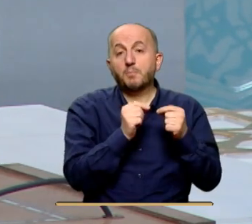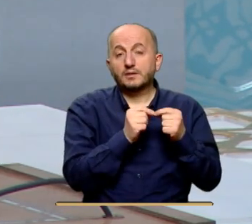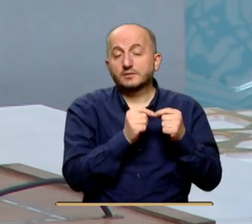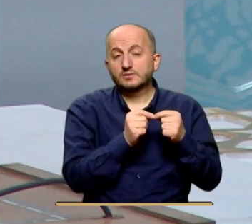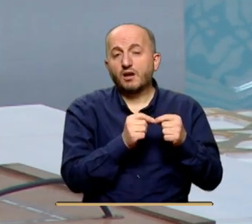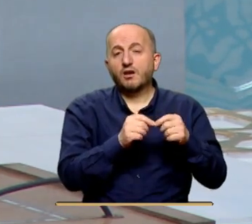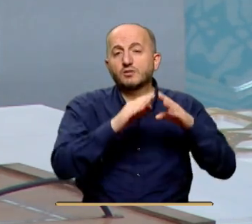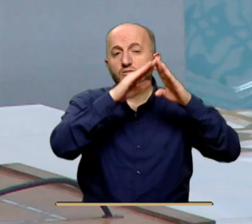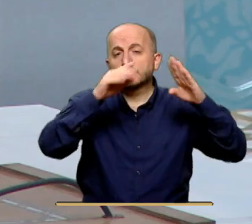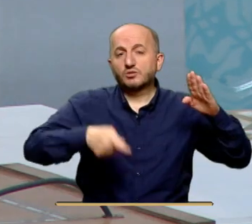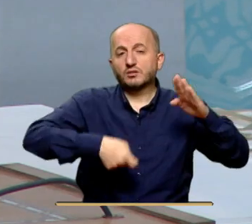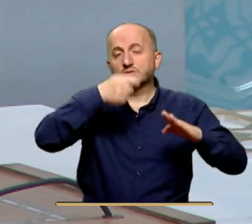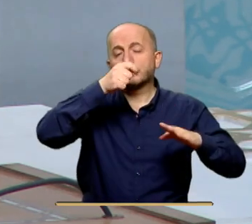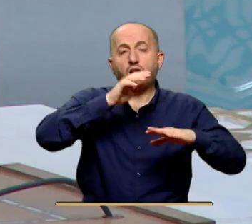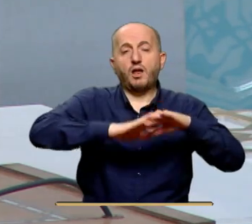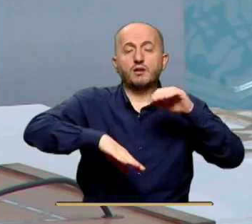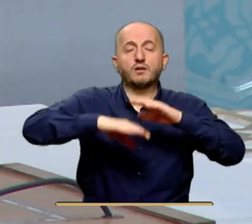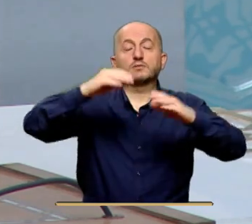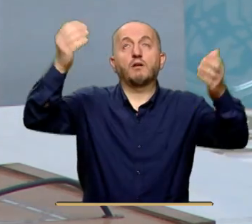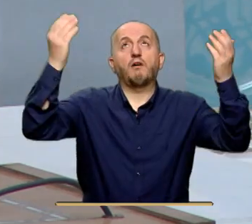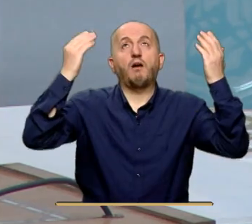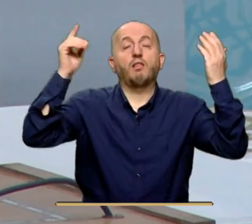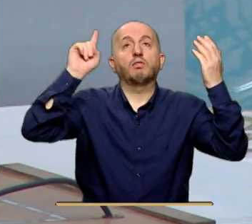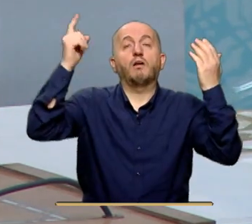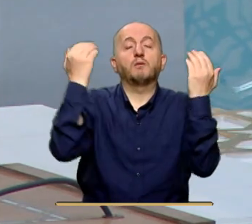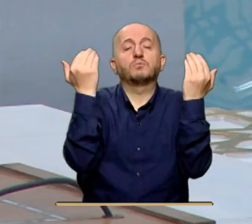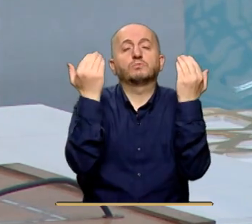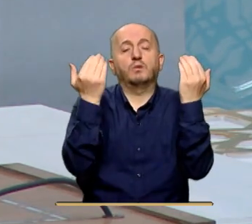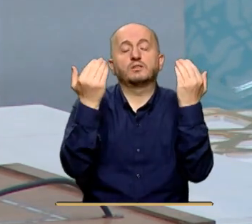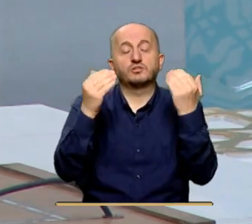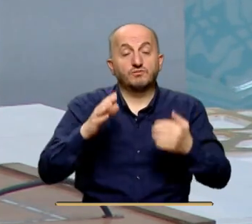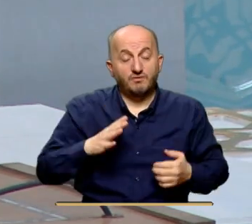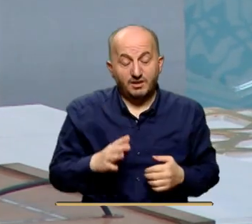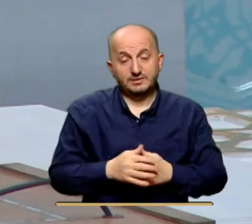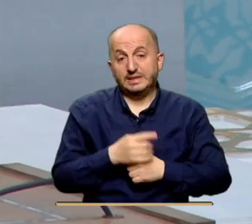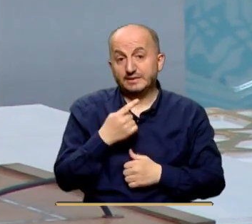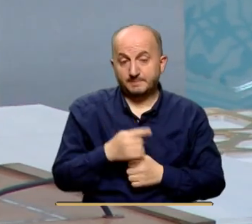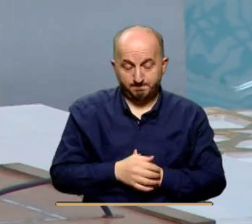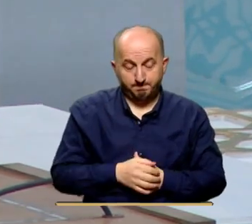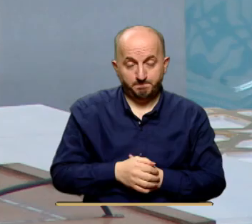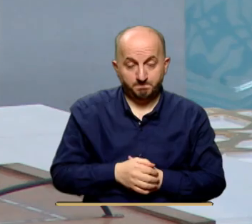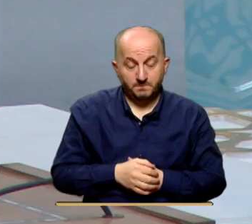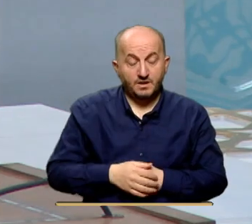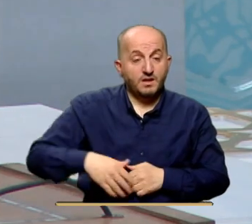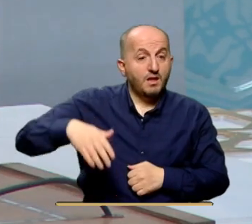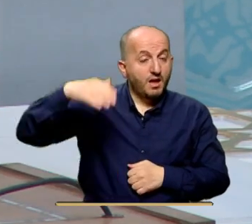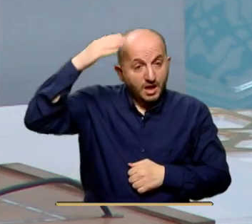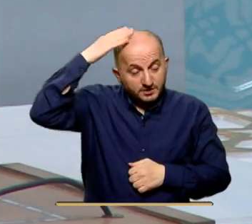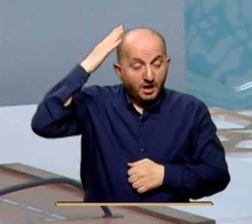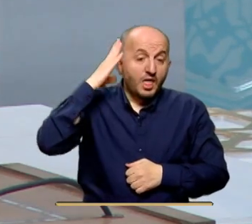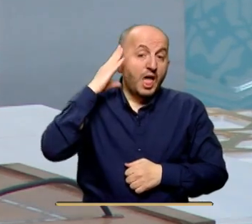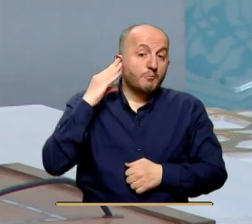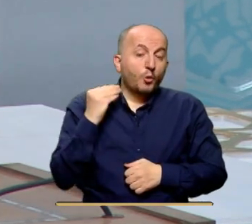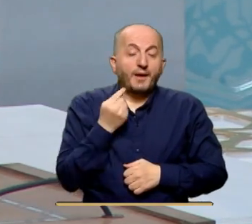çadırda ellerini açıp Allah'a bir dua edişi vardır. Değil mi? Hazreti Ebu Bekir